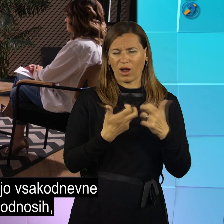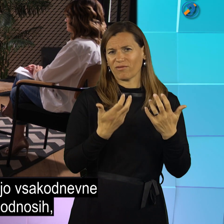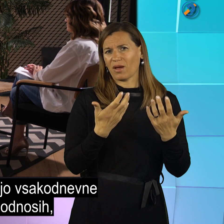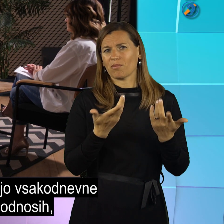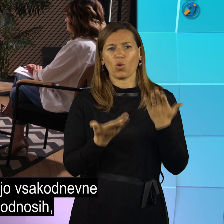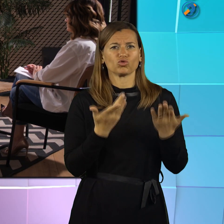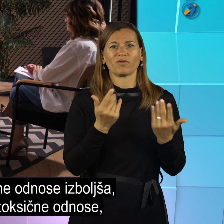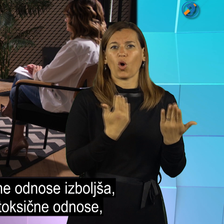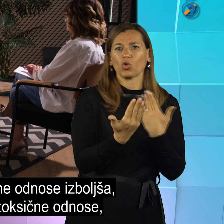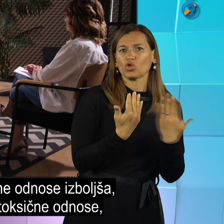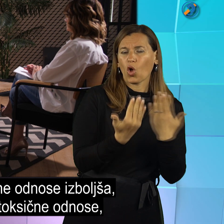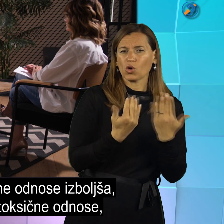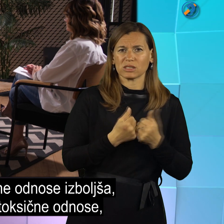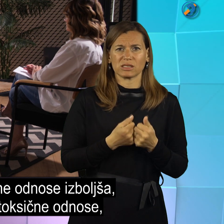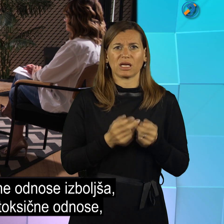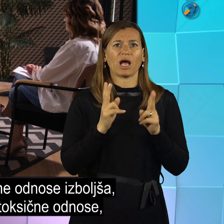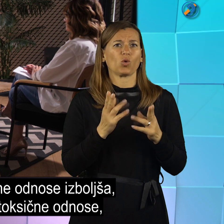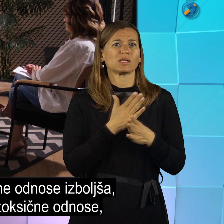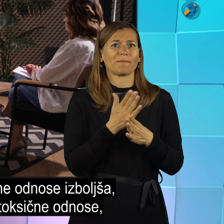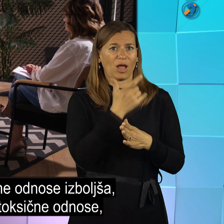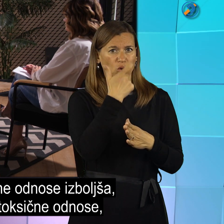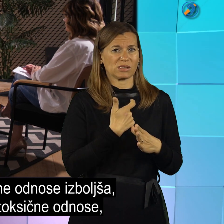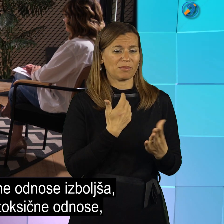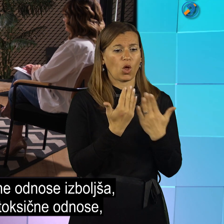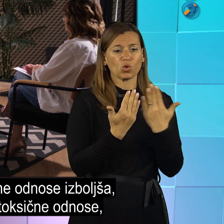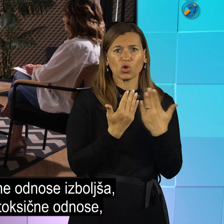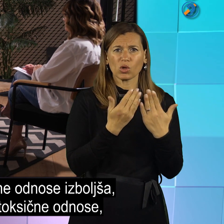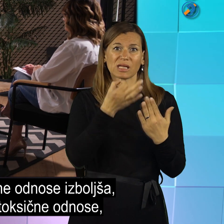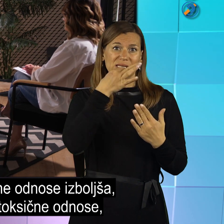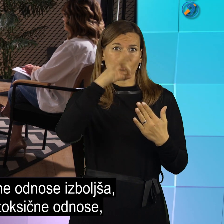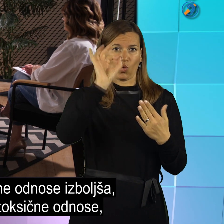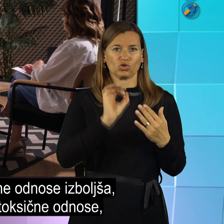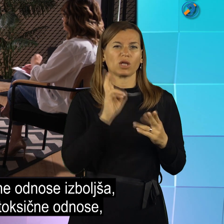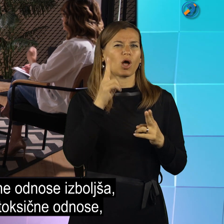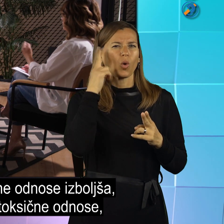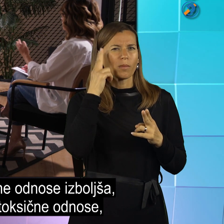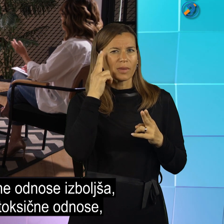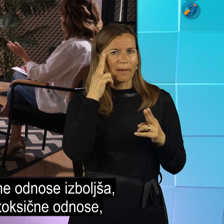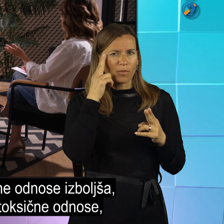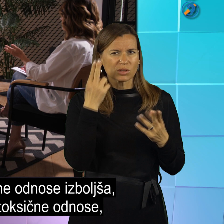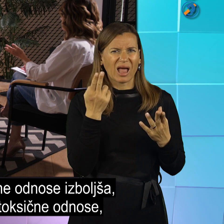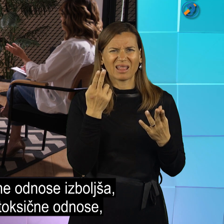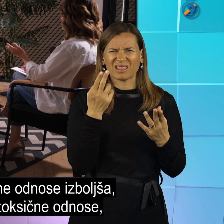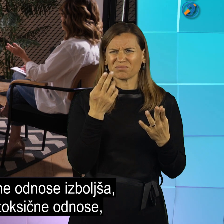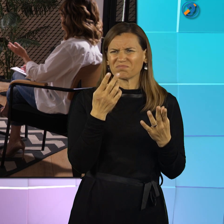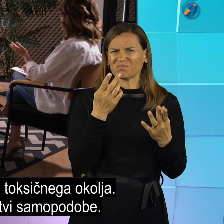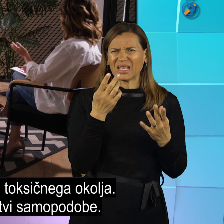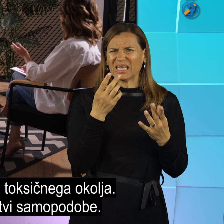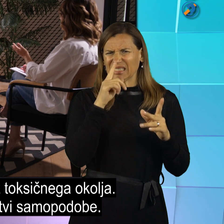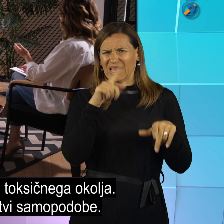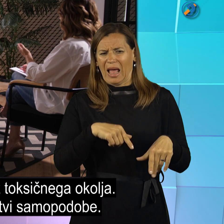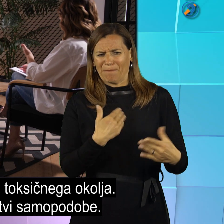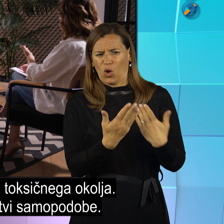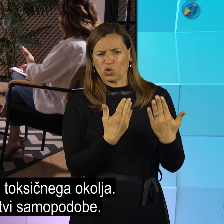vem, odnosih, kako se recimo kakšne medosebne odnose izboljšati, kako prepoznati toksične odnose,